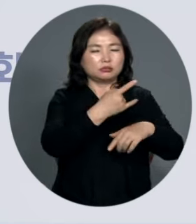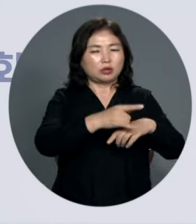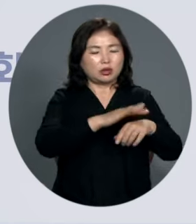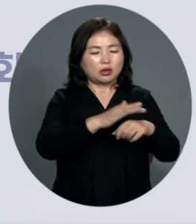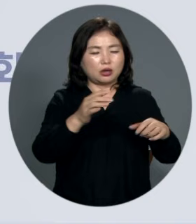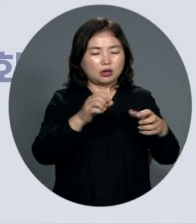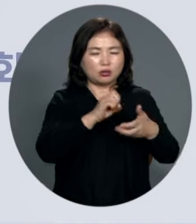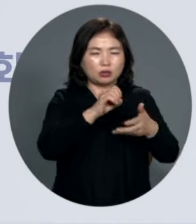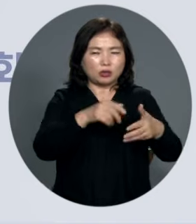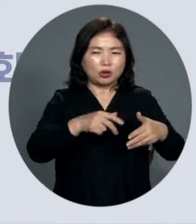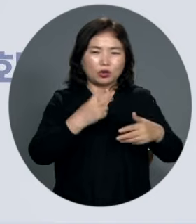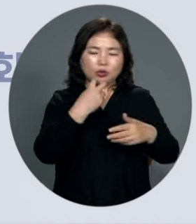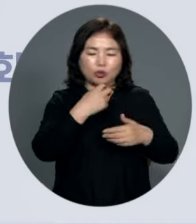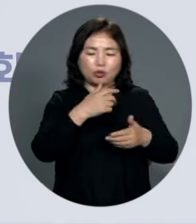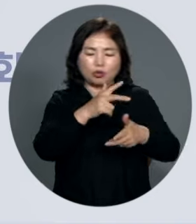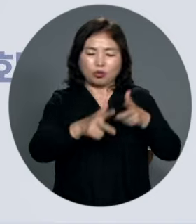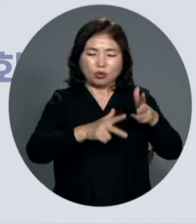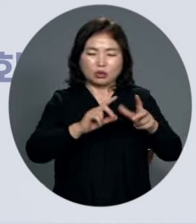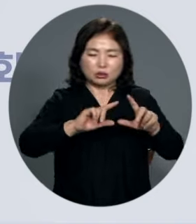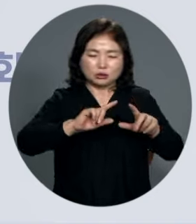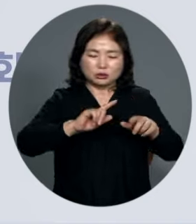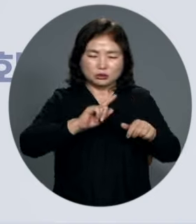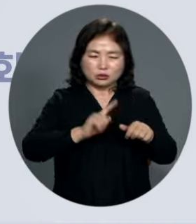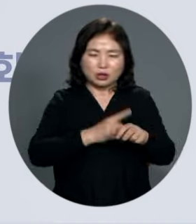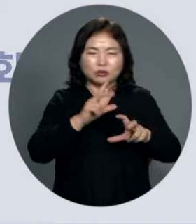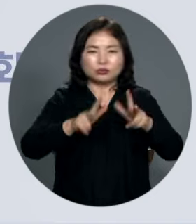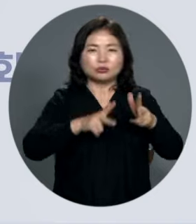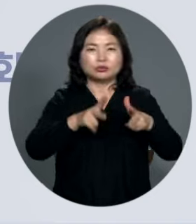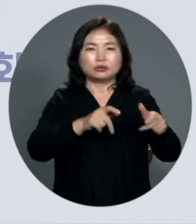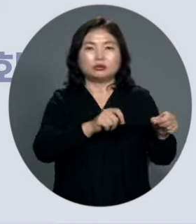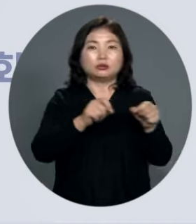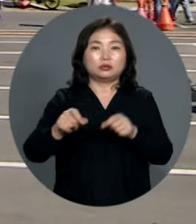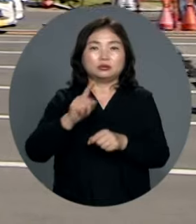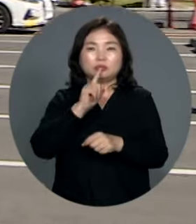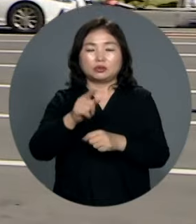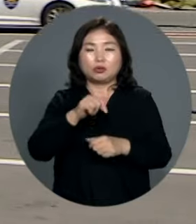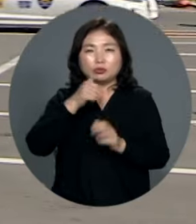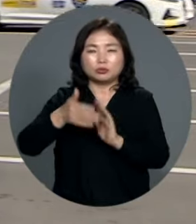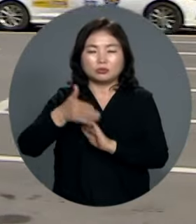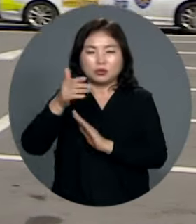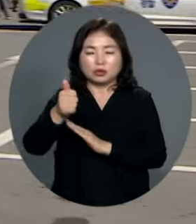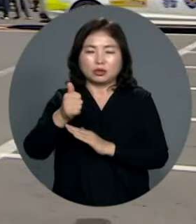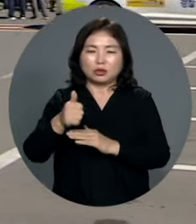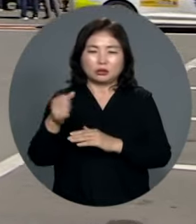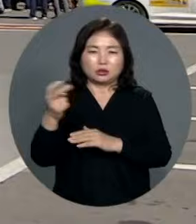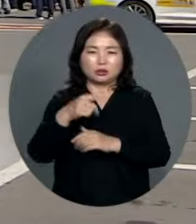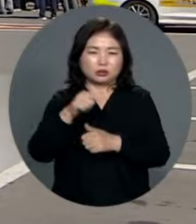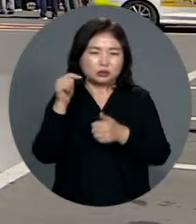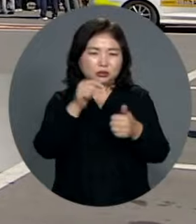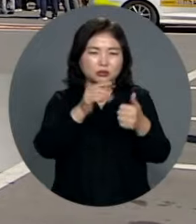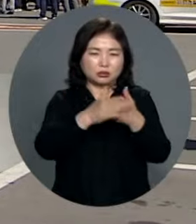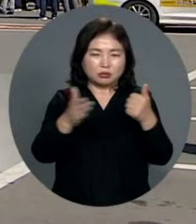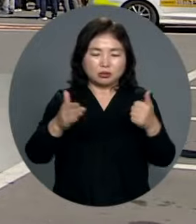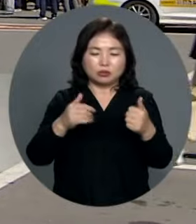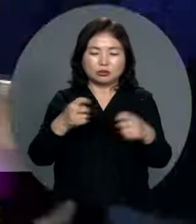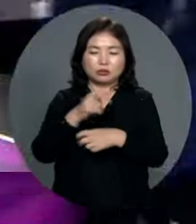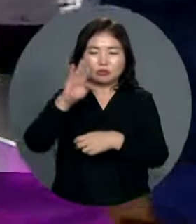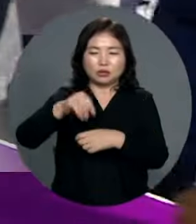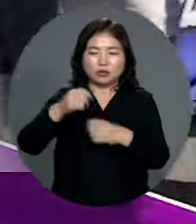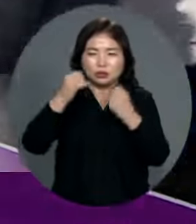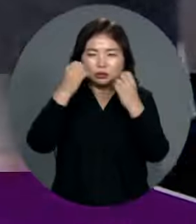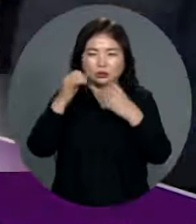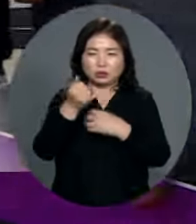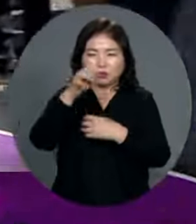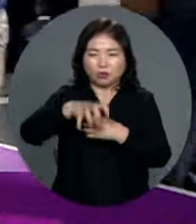무리한 요구로 국책 사업이 지원되고 있다고 지적했습니다 홍장의 플랜비 검토 지시는 국토부가 티케 신공항